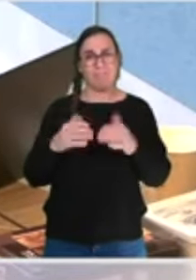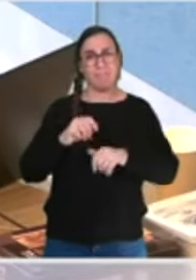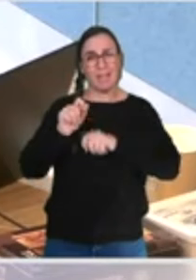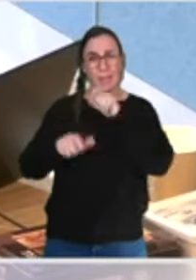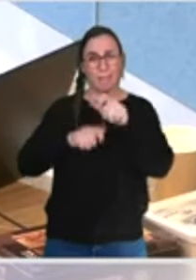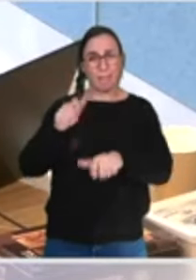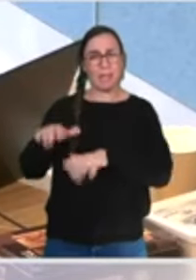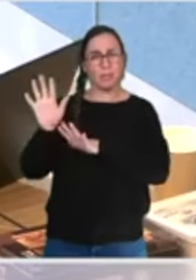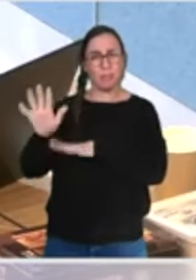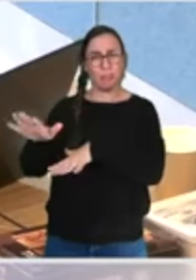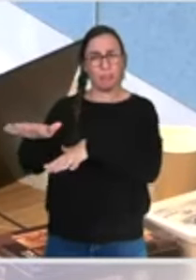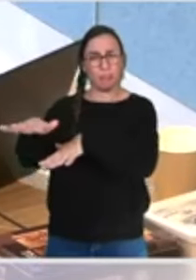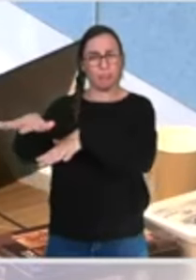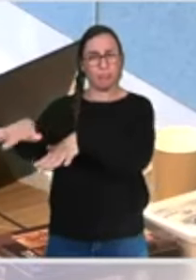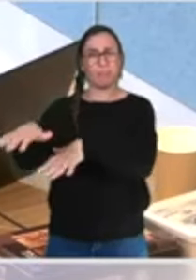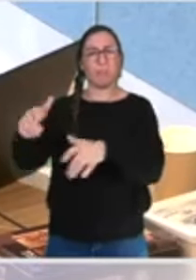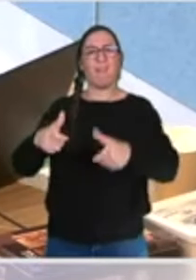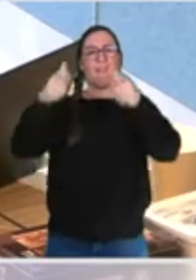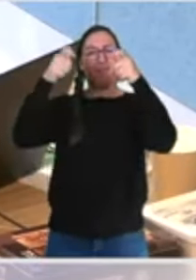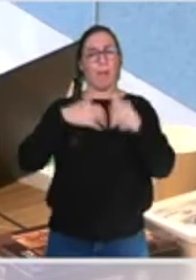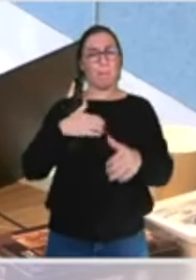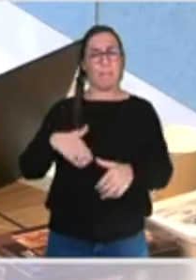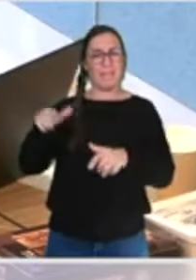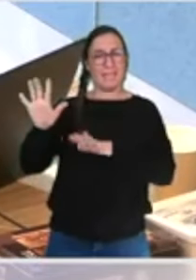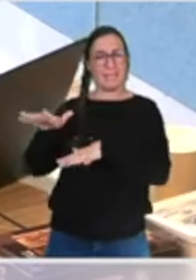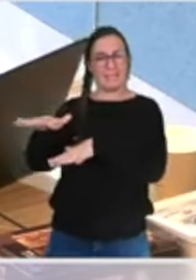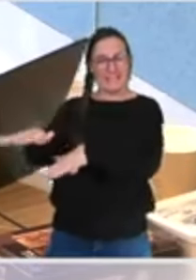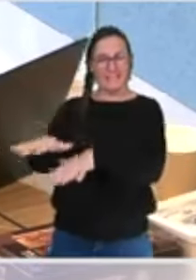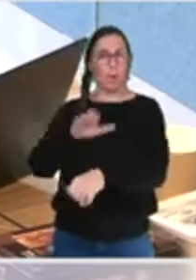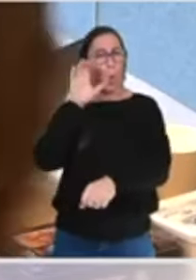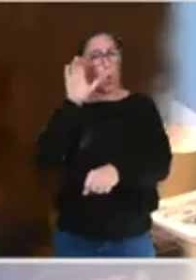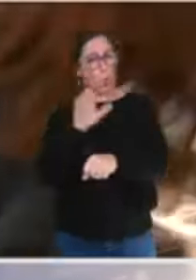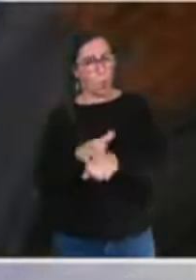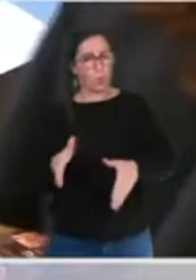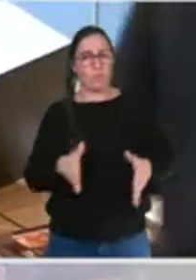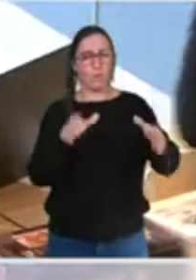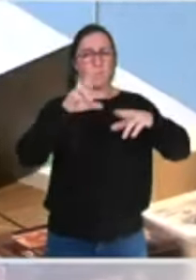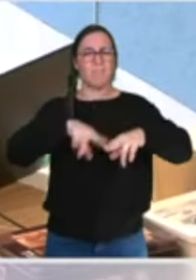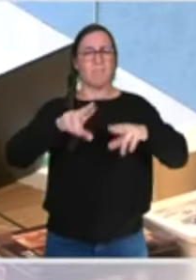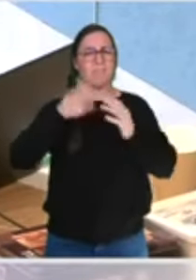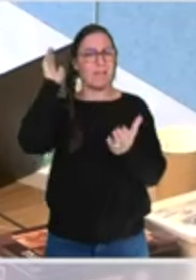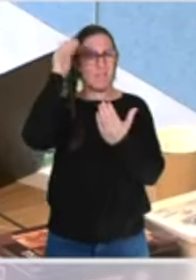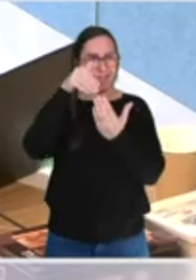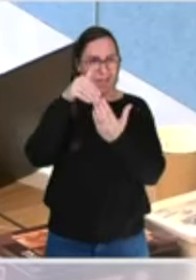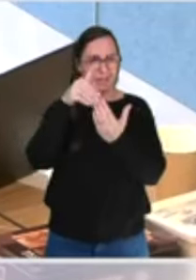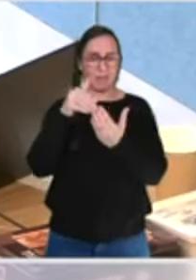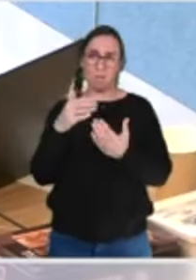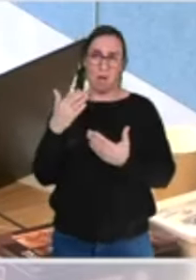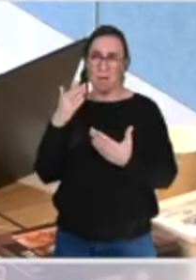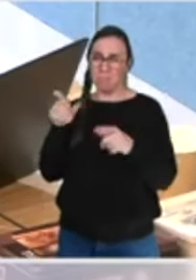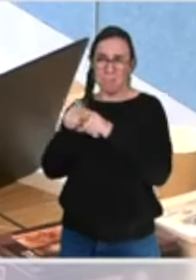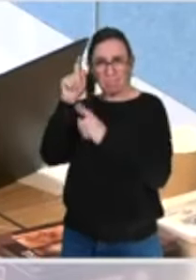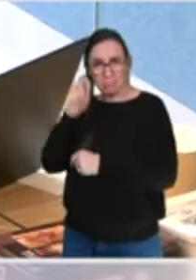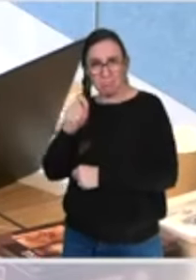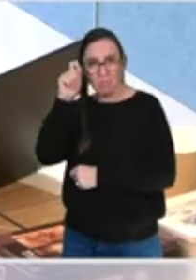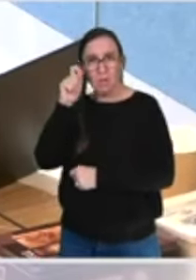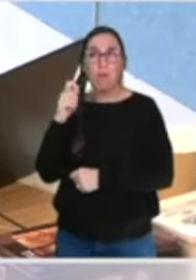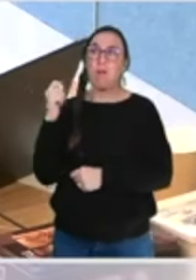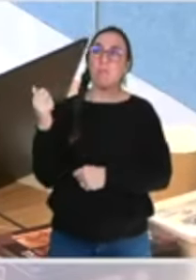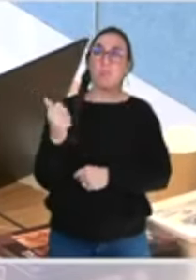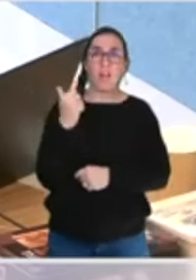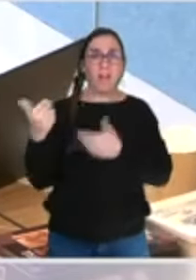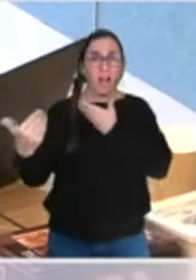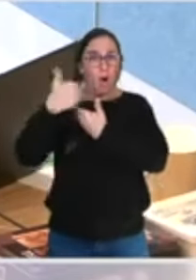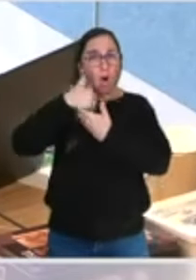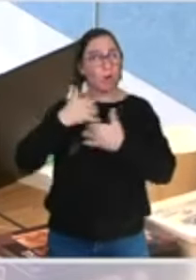venues manifester aujourd'hui devant la mairie contre ce projet d'aménagement de l'avenue Jeanne d'Arc et dont aucun n'a apparemment été autorisé à